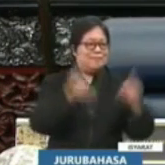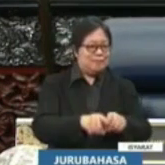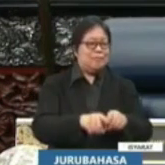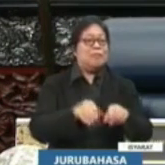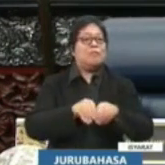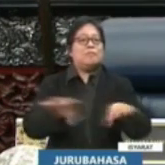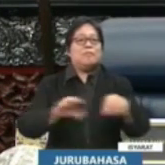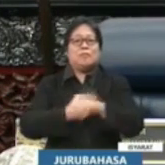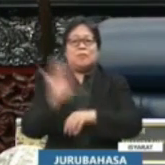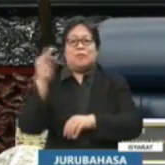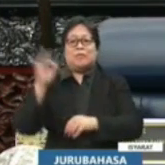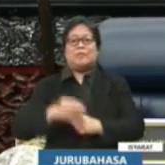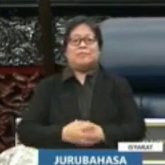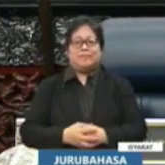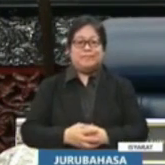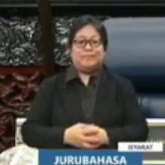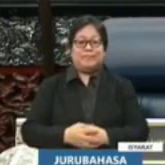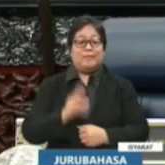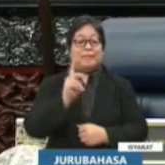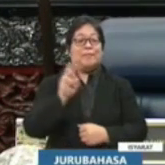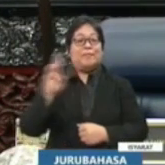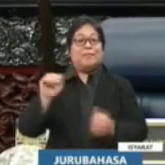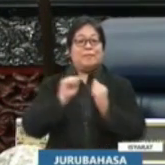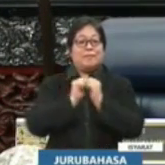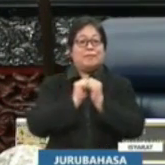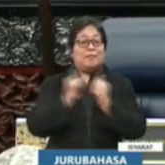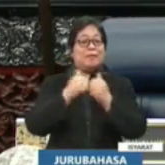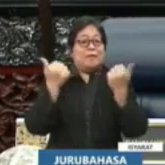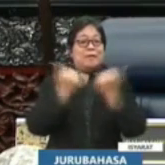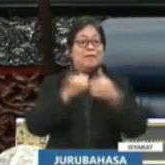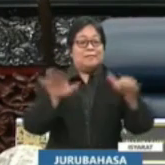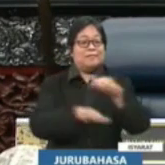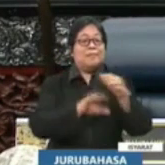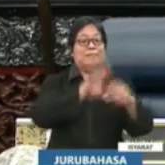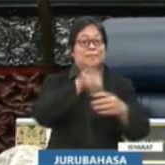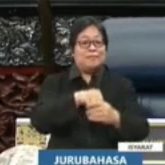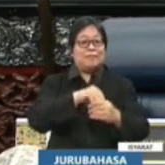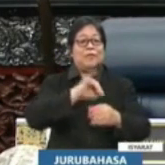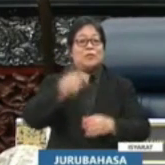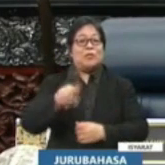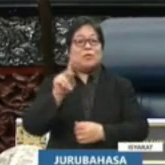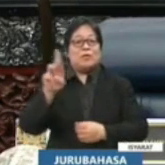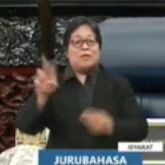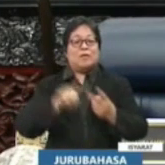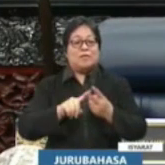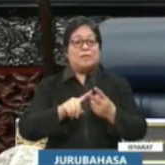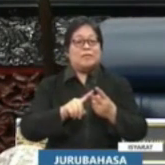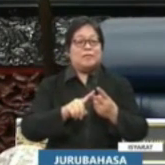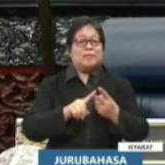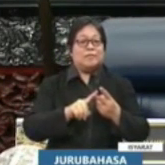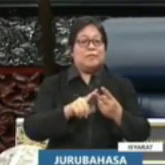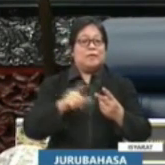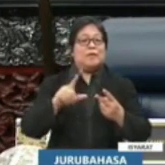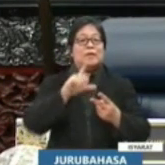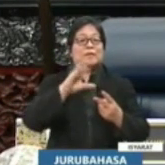akibat penularan pandemik COVID-19. KKR bersama-sama dengan agensi di bawahnya termasuk Jabatan Kerja Raya dan Lembaga Pembangunan Industri